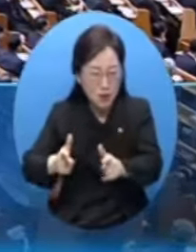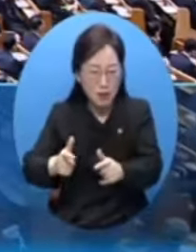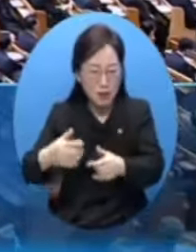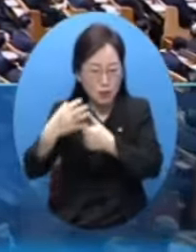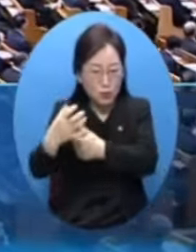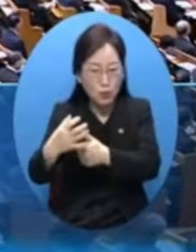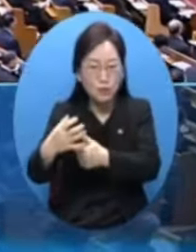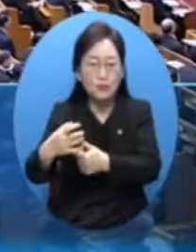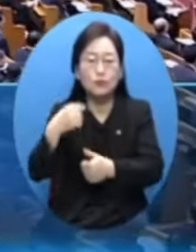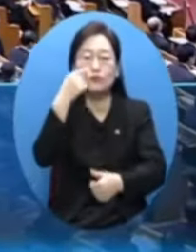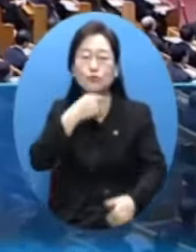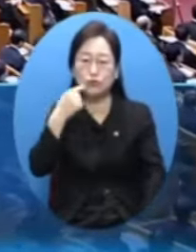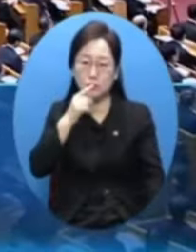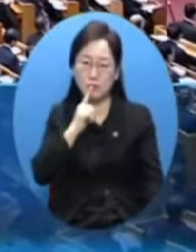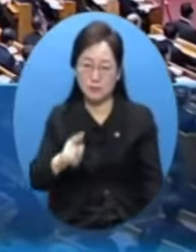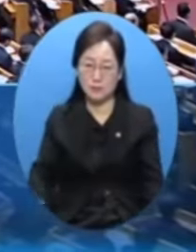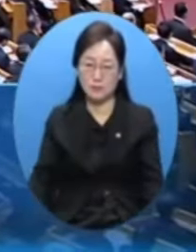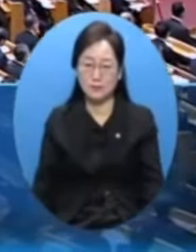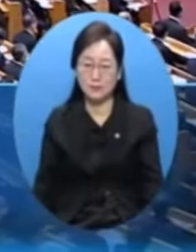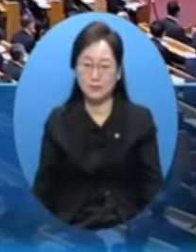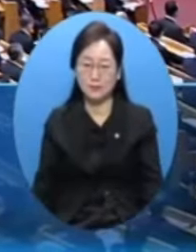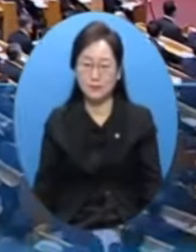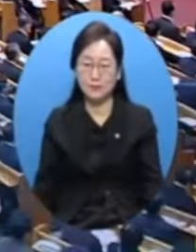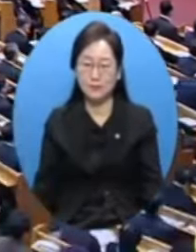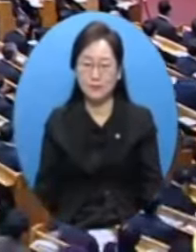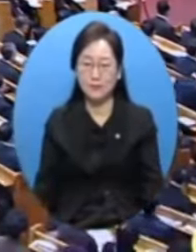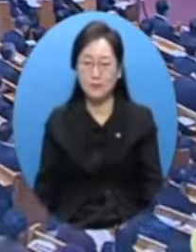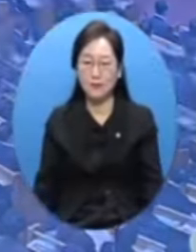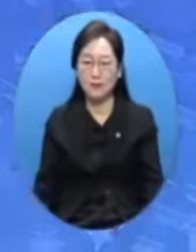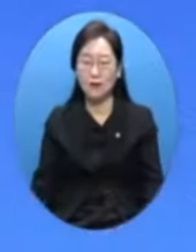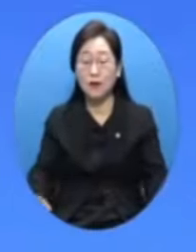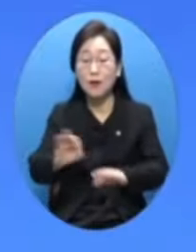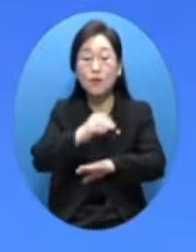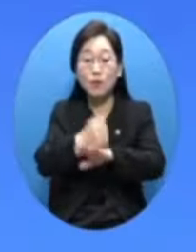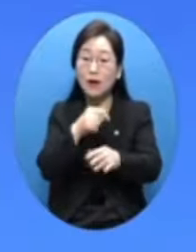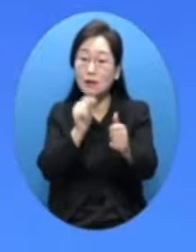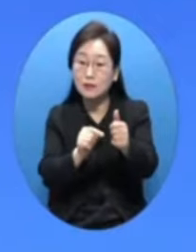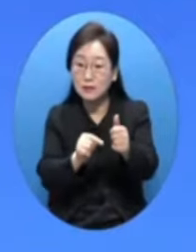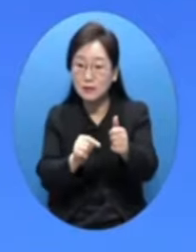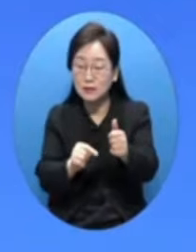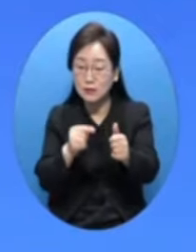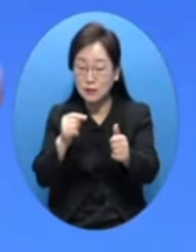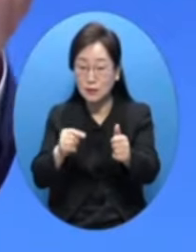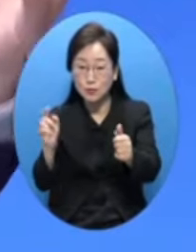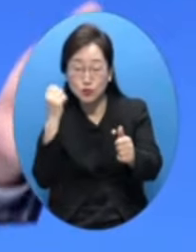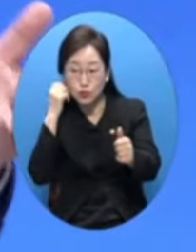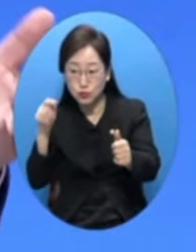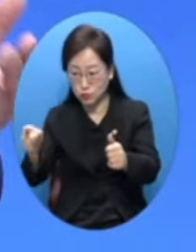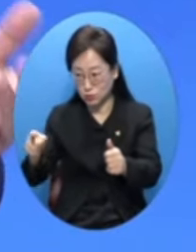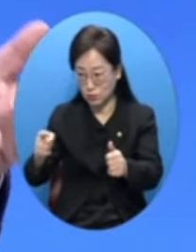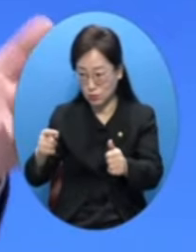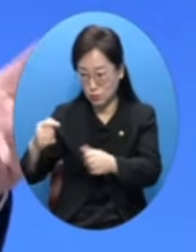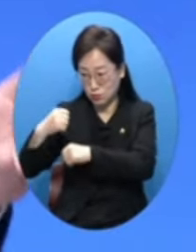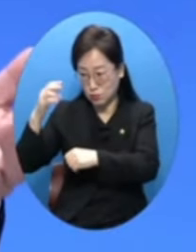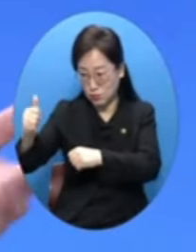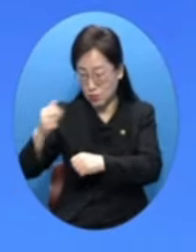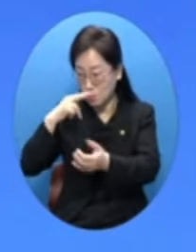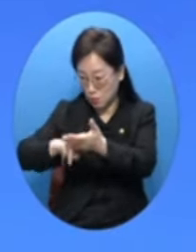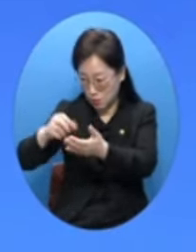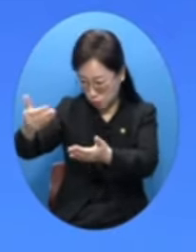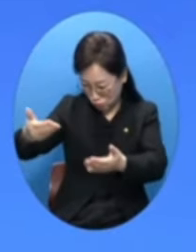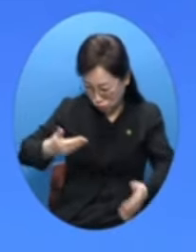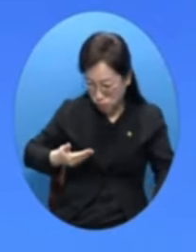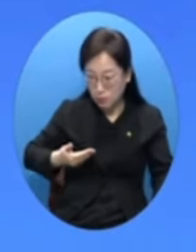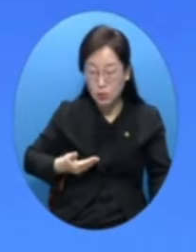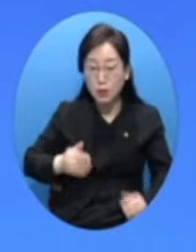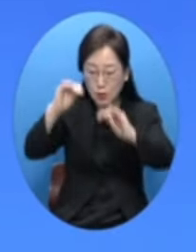하니라. 이렇게 말씀했습니다. 아니, 왕이 그 편지를 갖고 왔으면 도대체 이 편지를 갖고 온